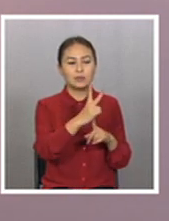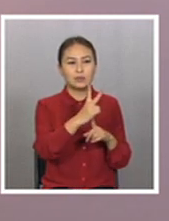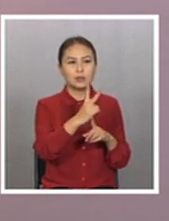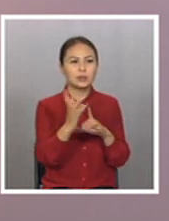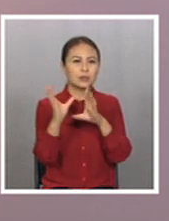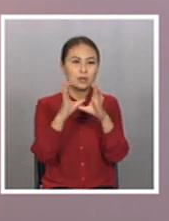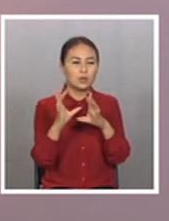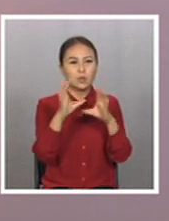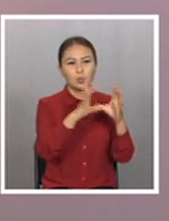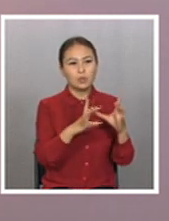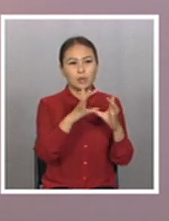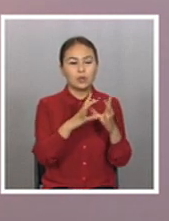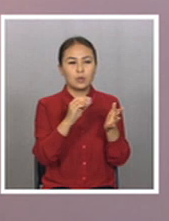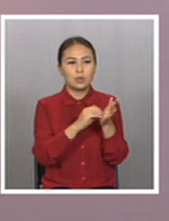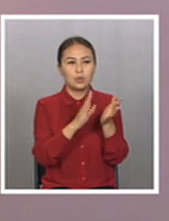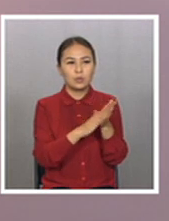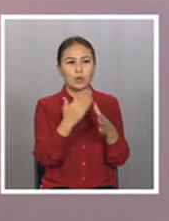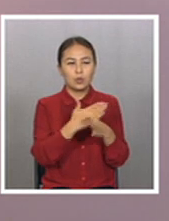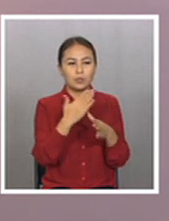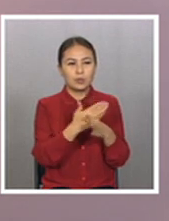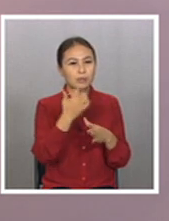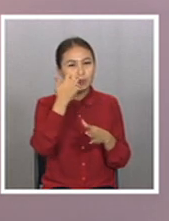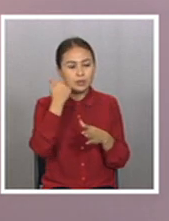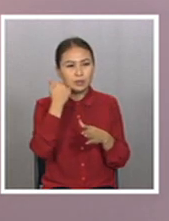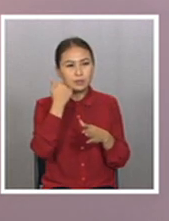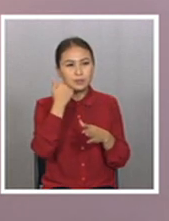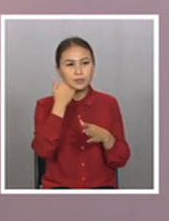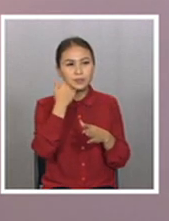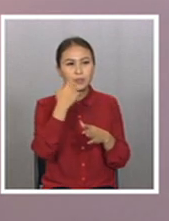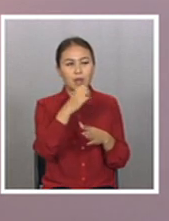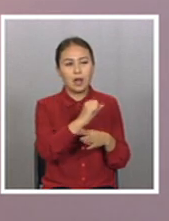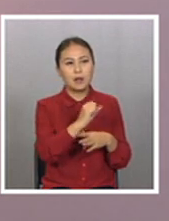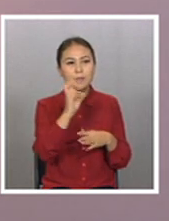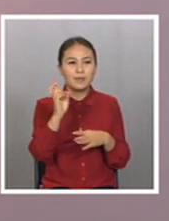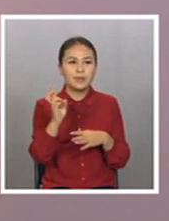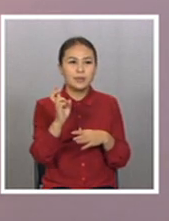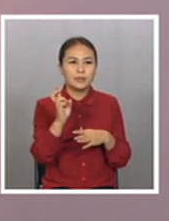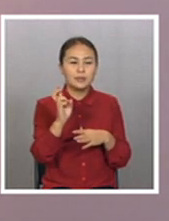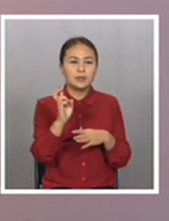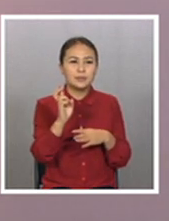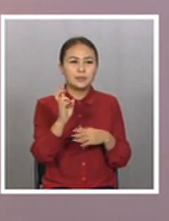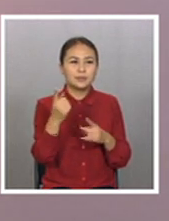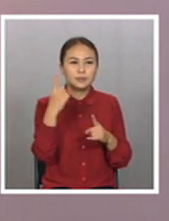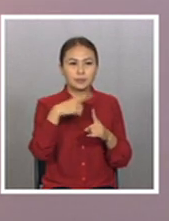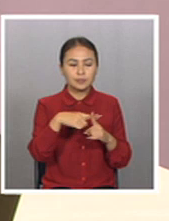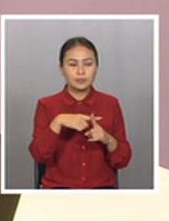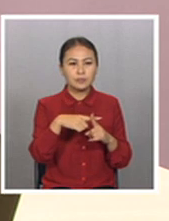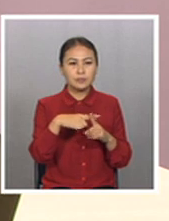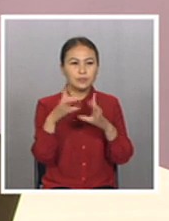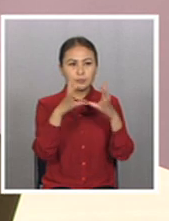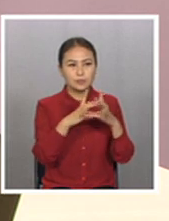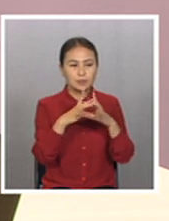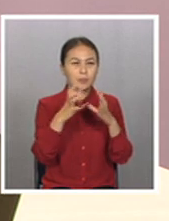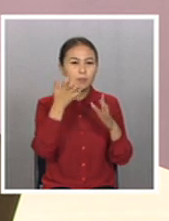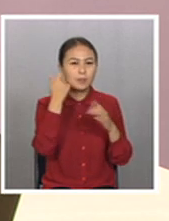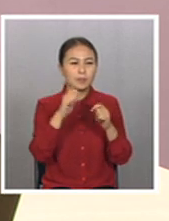қиылысқан дөңгелектің көмегімен бейнелеп аламыз. А және В жиындарының қиылысуының нәтижесінде пайда